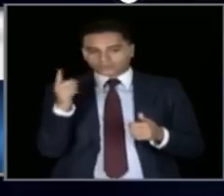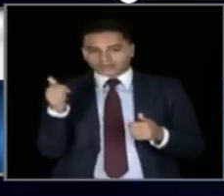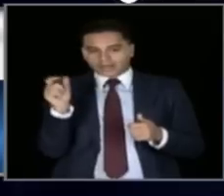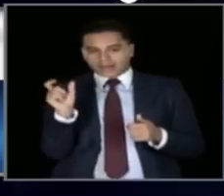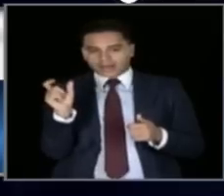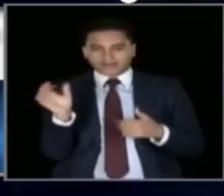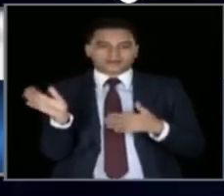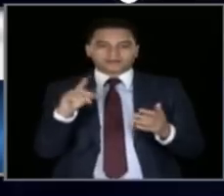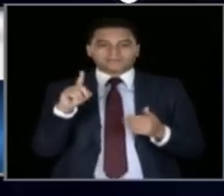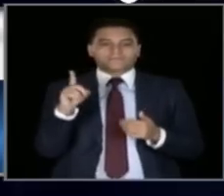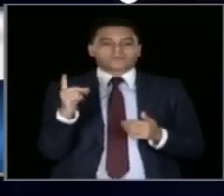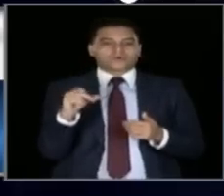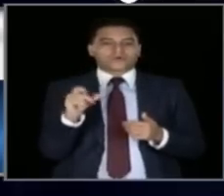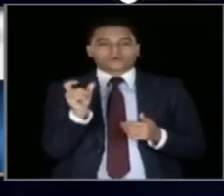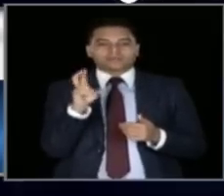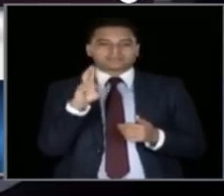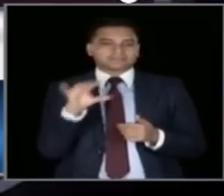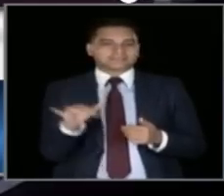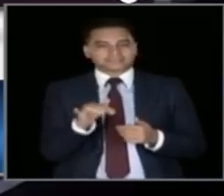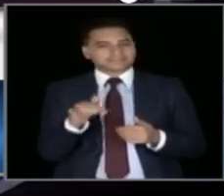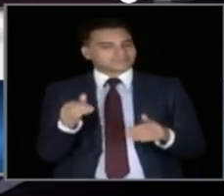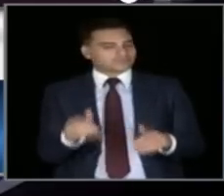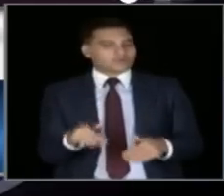لا مش ممكن. إجابة صحيحة.